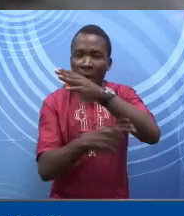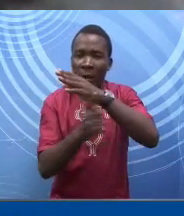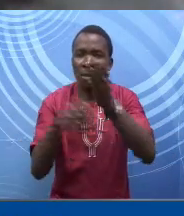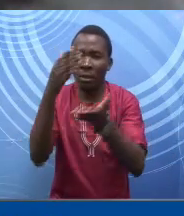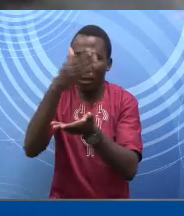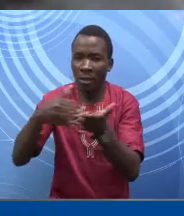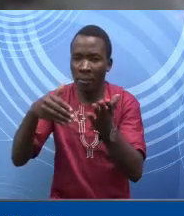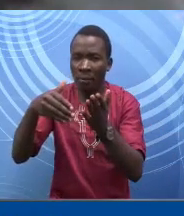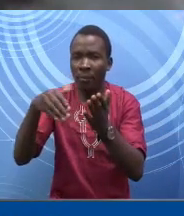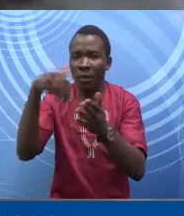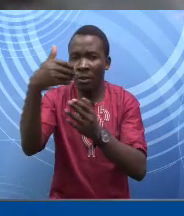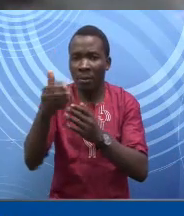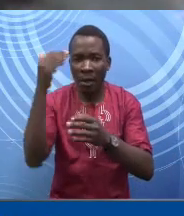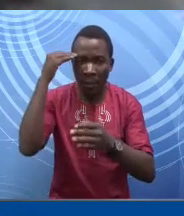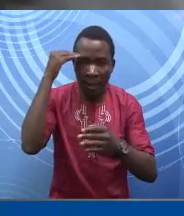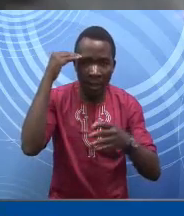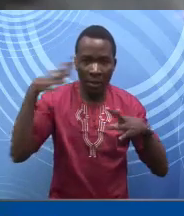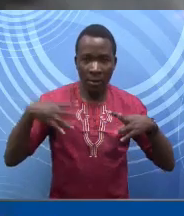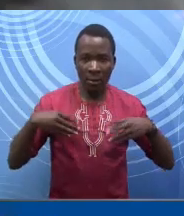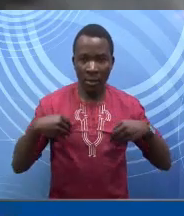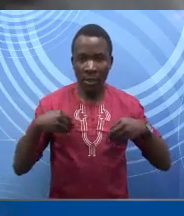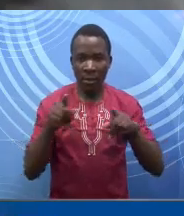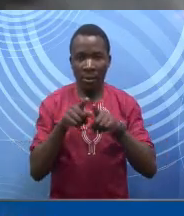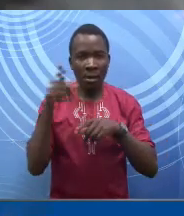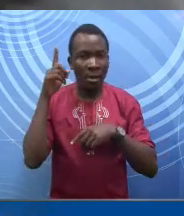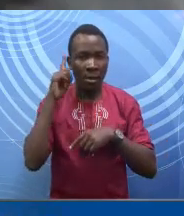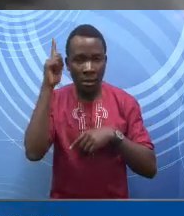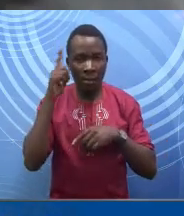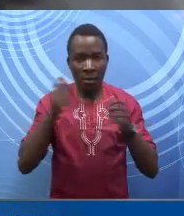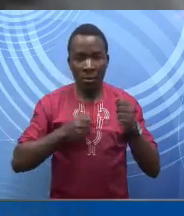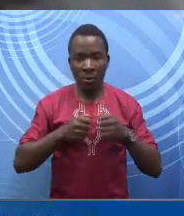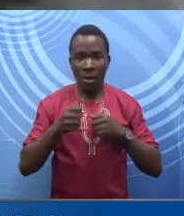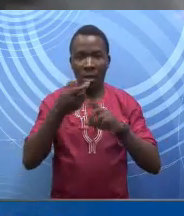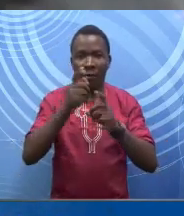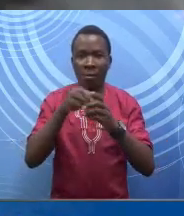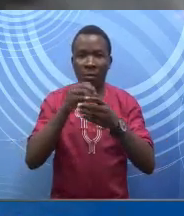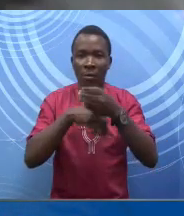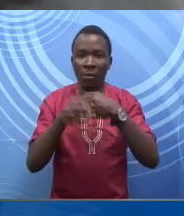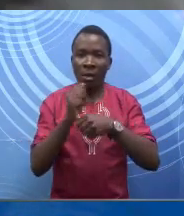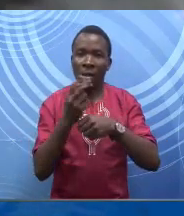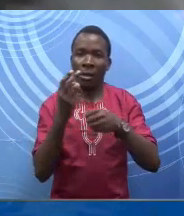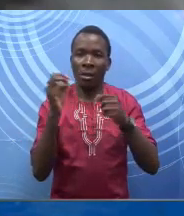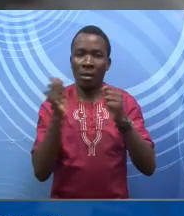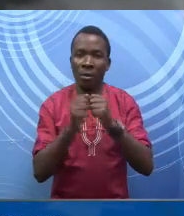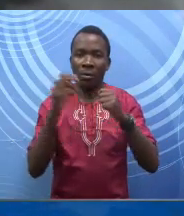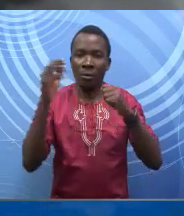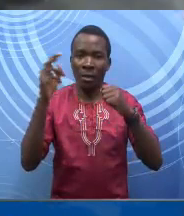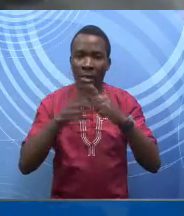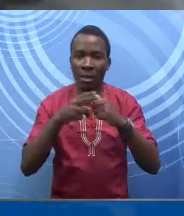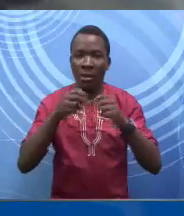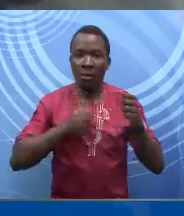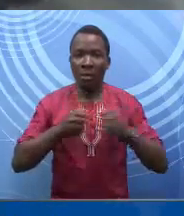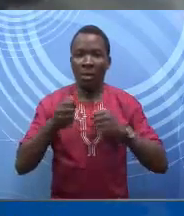ngo bakanahatirwa kwemera ko ari za maneko z'u Rwanda. Kuva mu mwaka wa 2017 Abanyarwanda ba mu gihugu cya